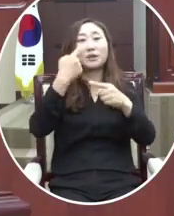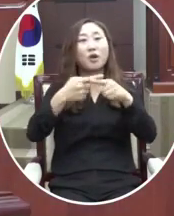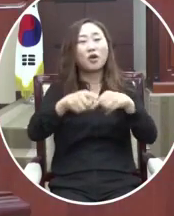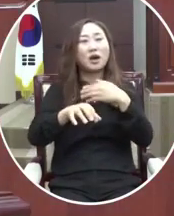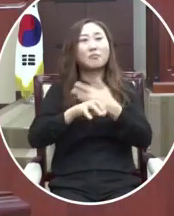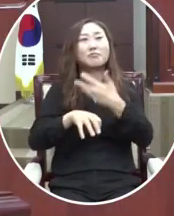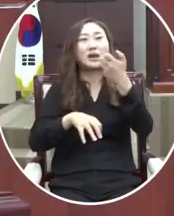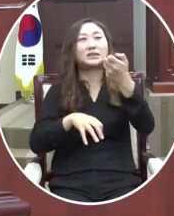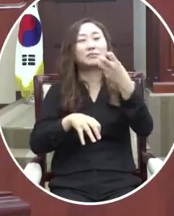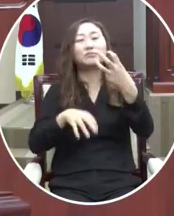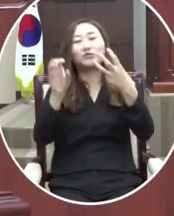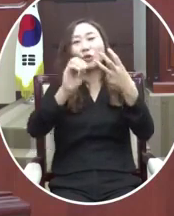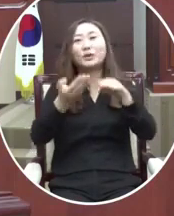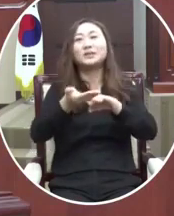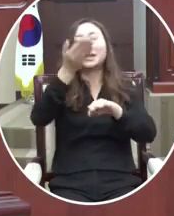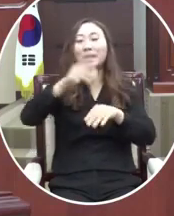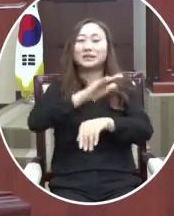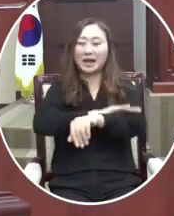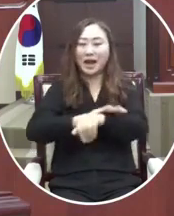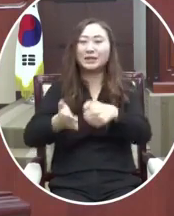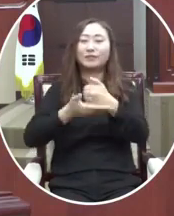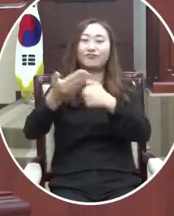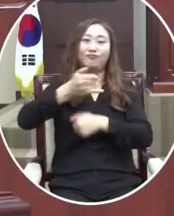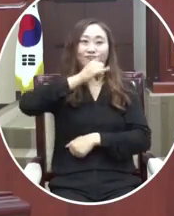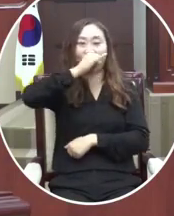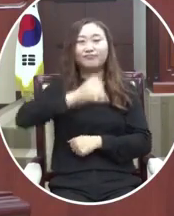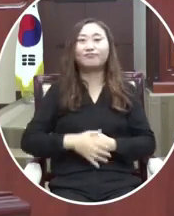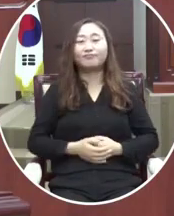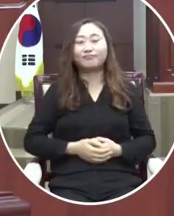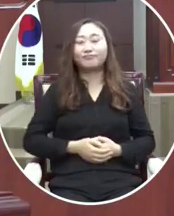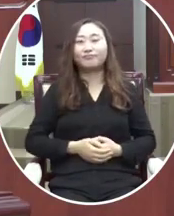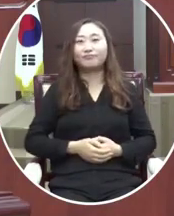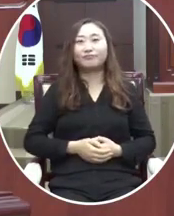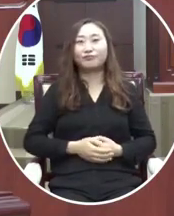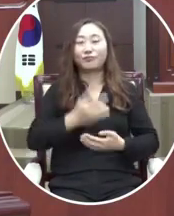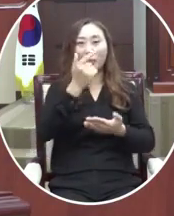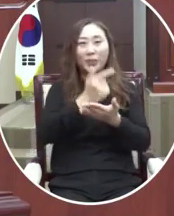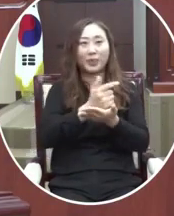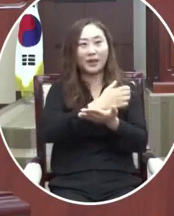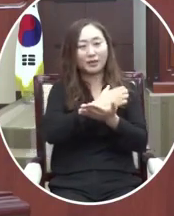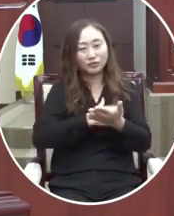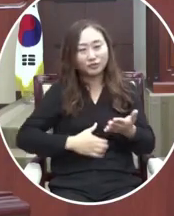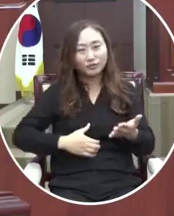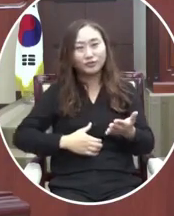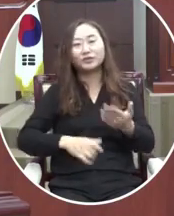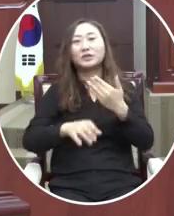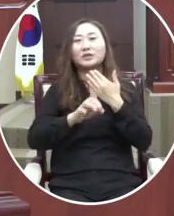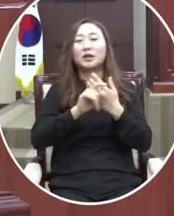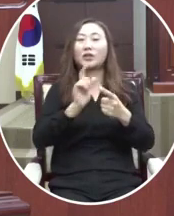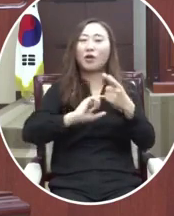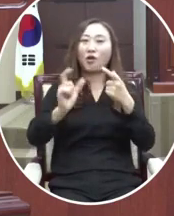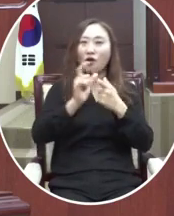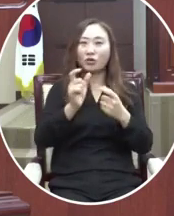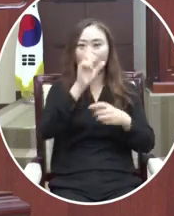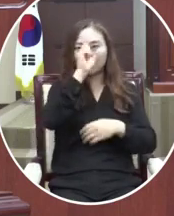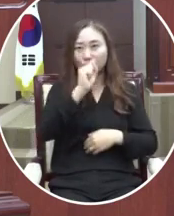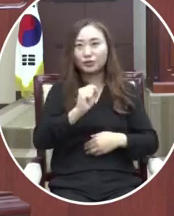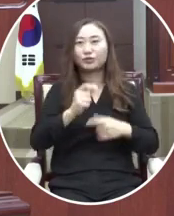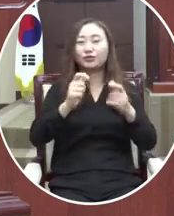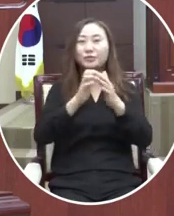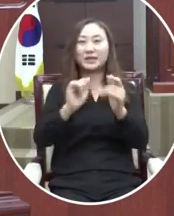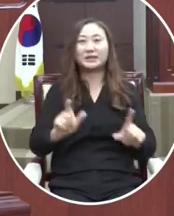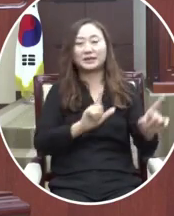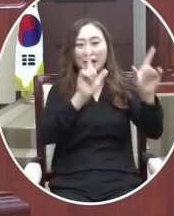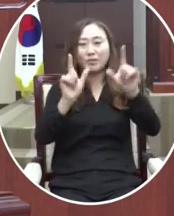구민들께서 잘하고 있다라는 평가를 받을 수 있었습니다 노구가 이어가고 있는 그 성과들은 더 나온 구민의 삶 더